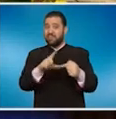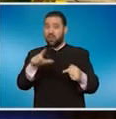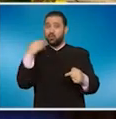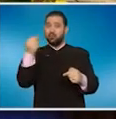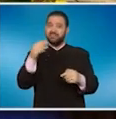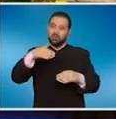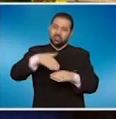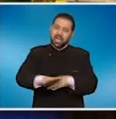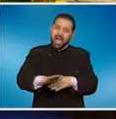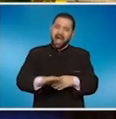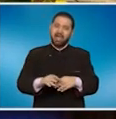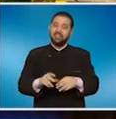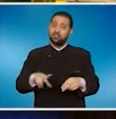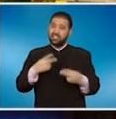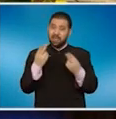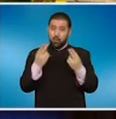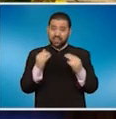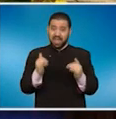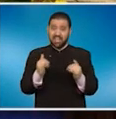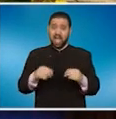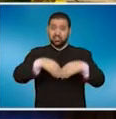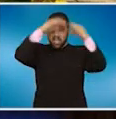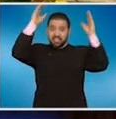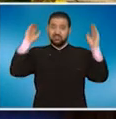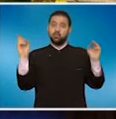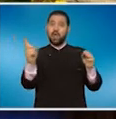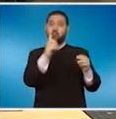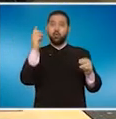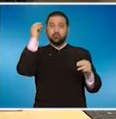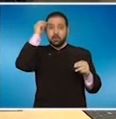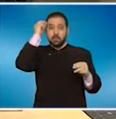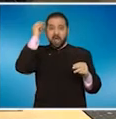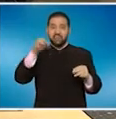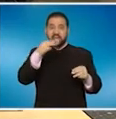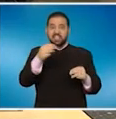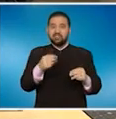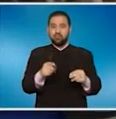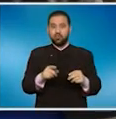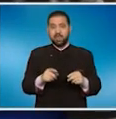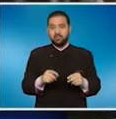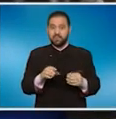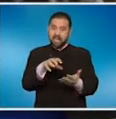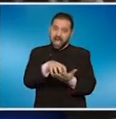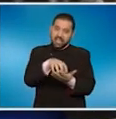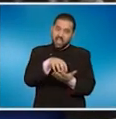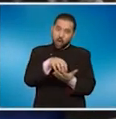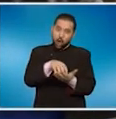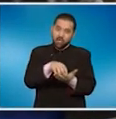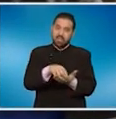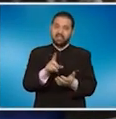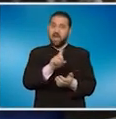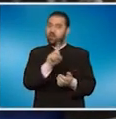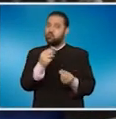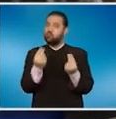astfel cade. Și este interesant că Sfântul Apostol Pavel aici vorbește tot despre niște categorii, dar acum nu pozitive, da, cum avem la